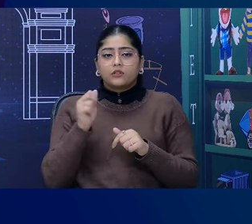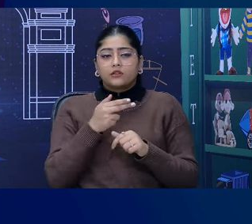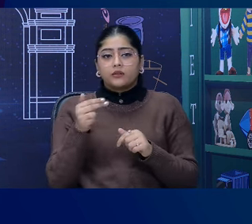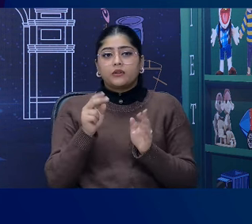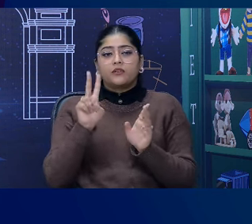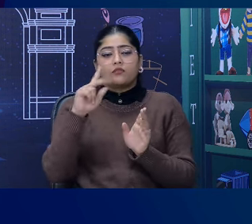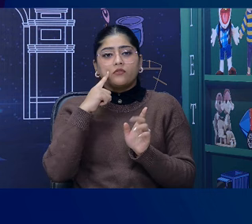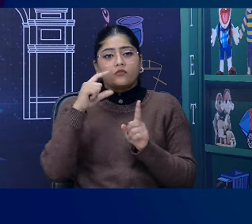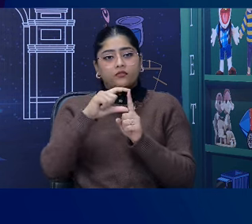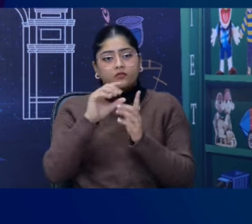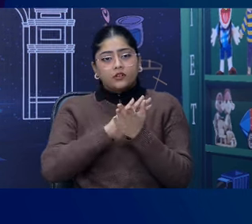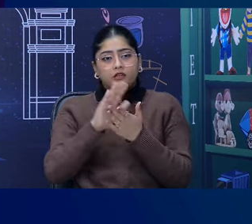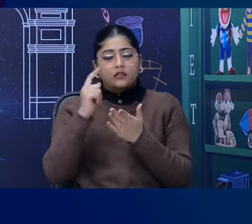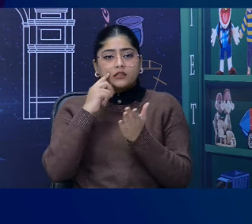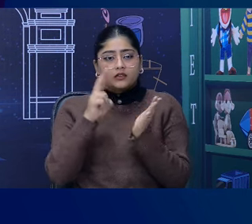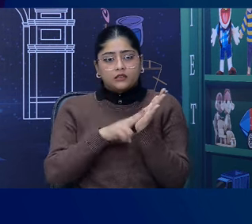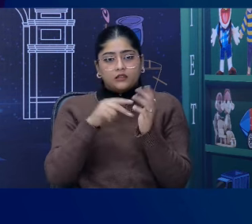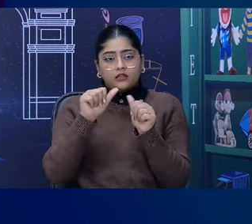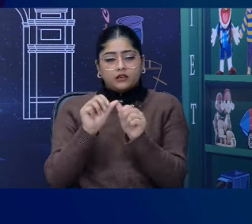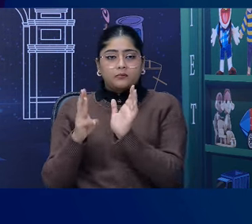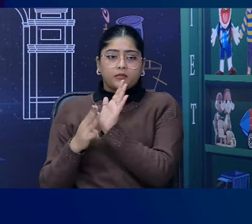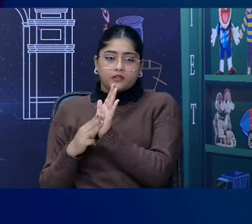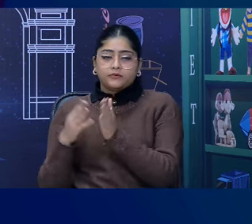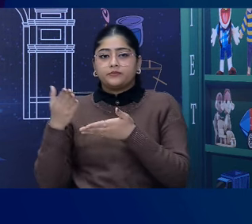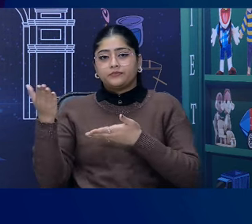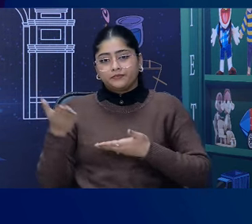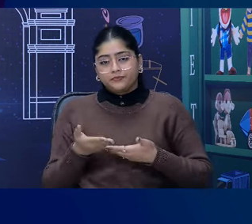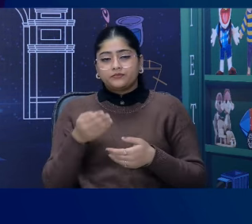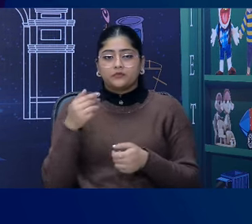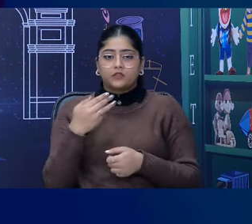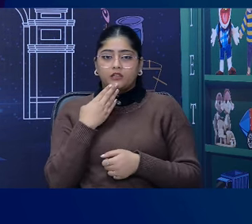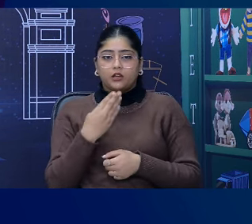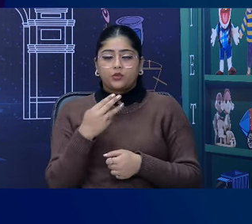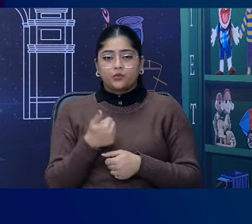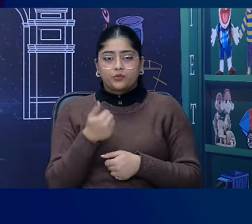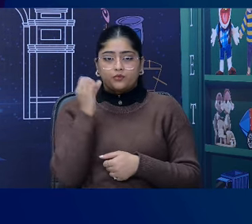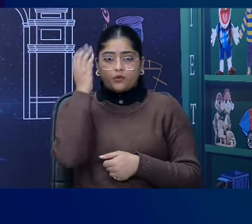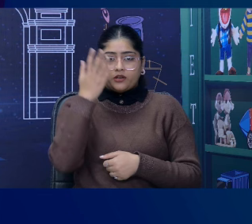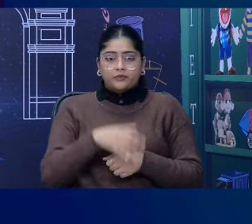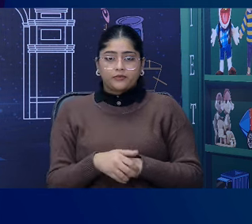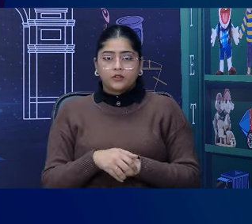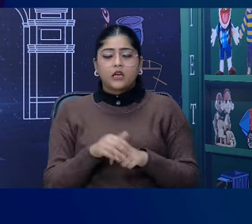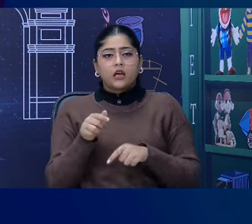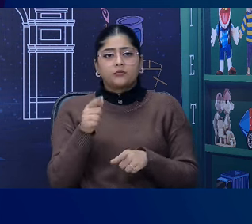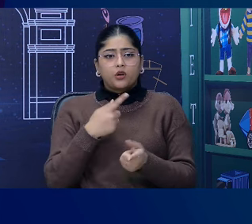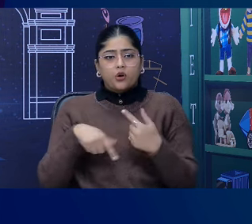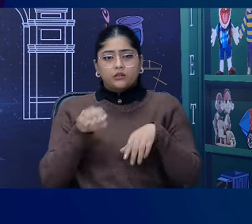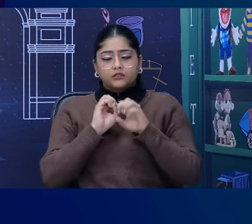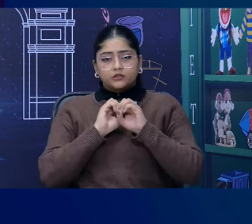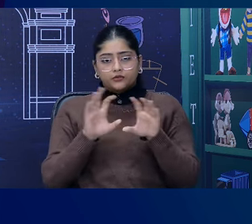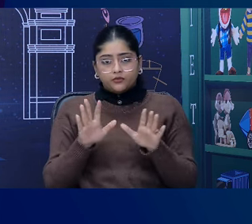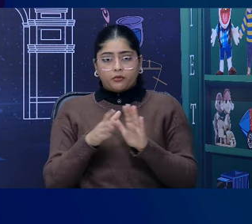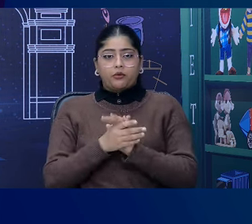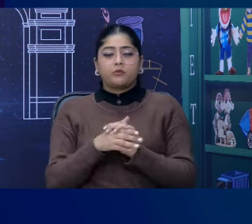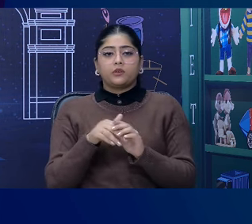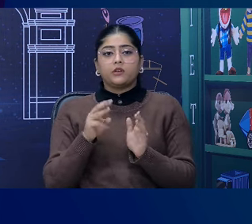विदीना महाजन मैम आपका बहुत-बहुत स्वागत है थैंक यू गुड मॉर्निंग और मैम के बारे में हम बच्चों आप सभी को कुछ बात बता